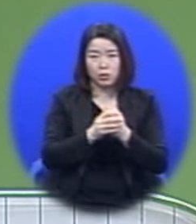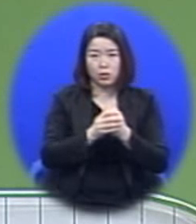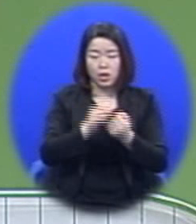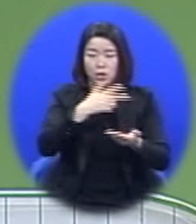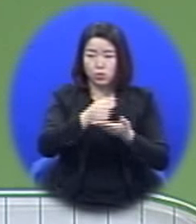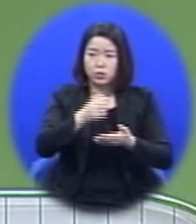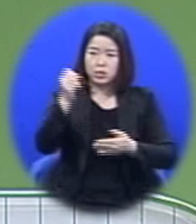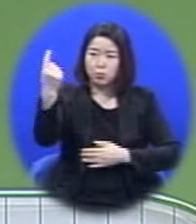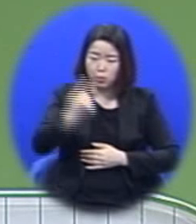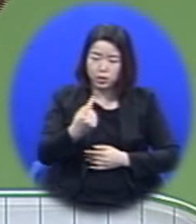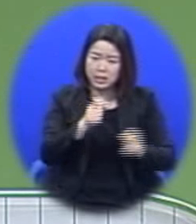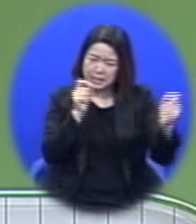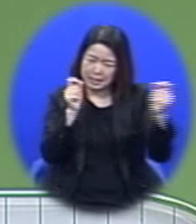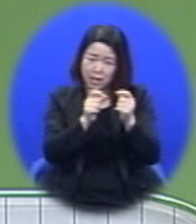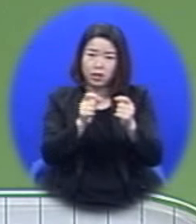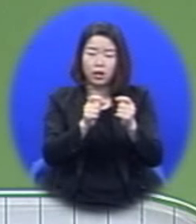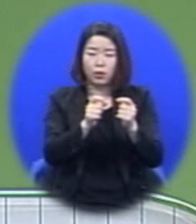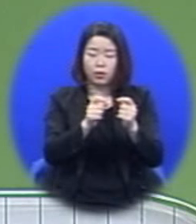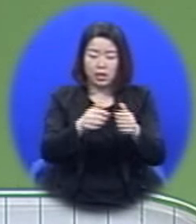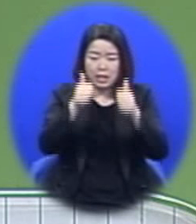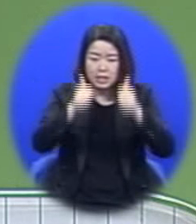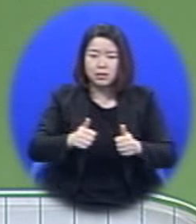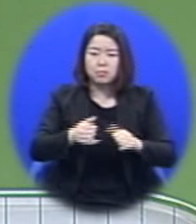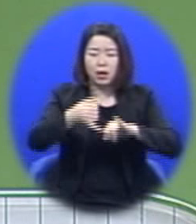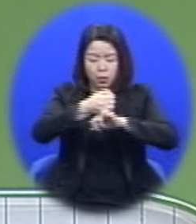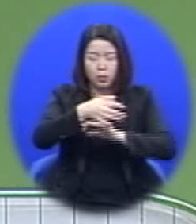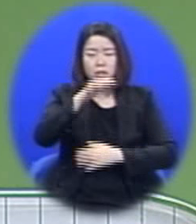가까웠습니다. 하나님의 심판이 반드시 있습니다.